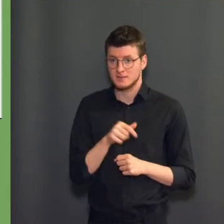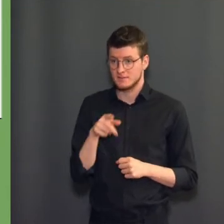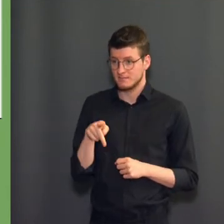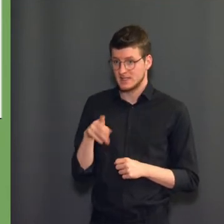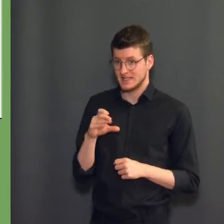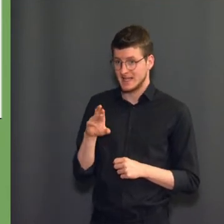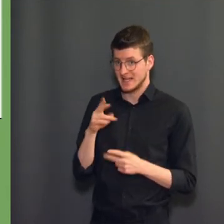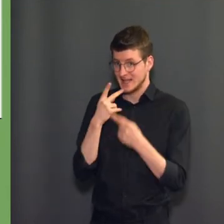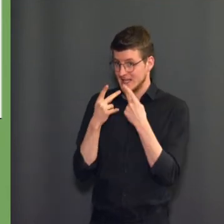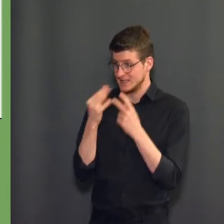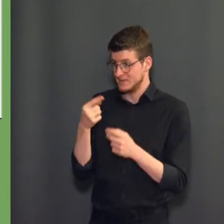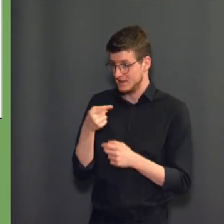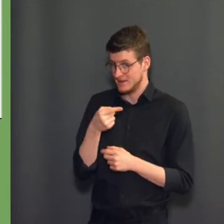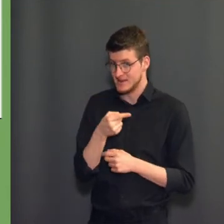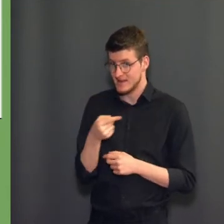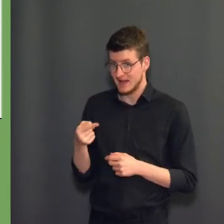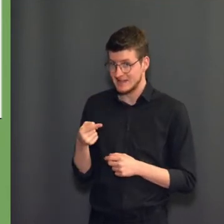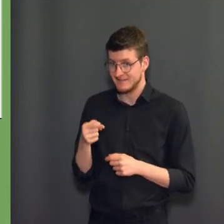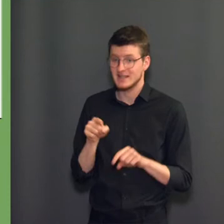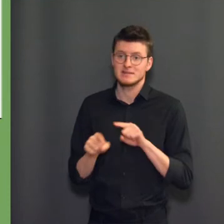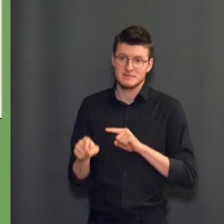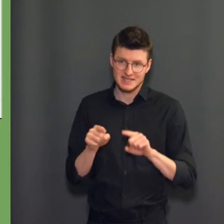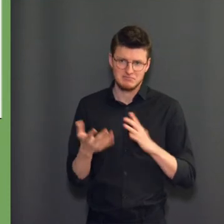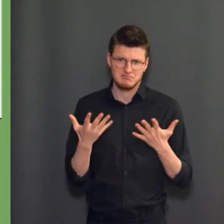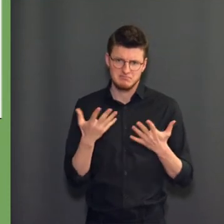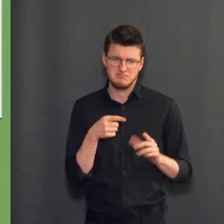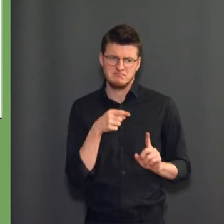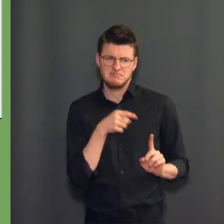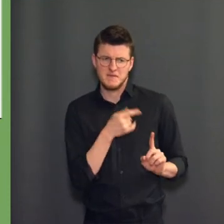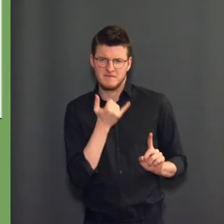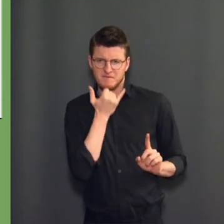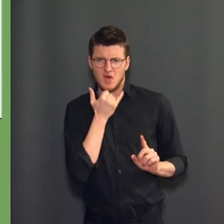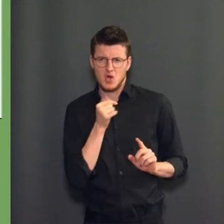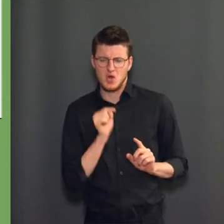De sneltest was dan vals positief.